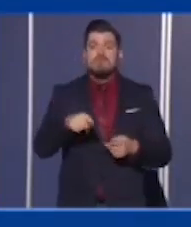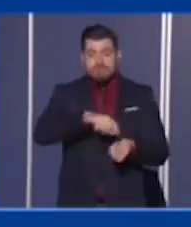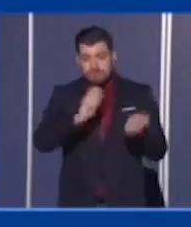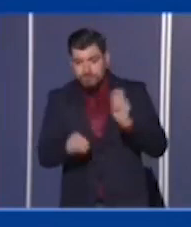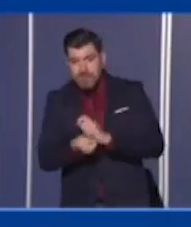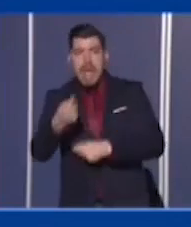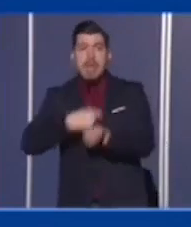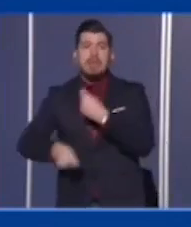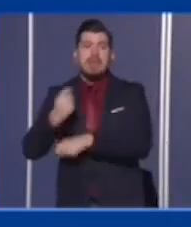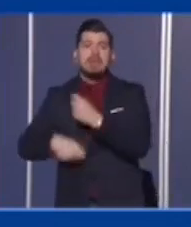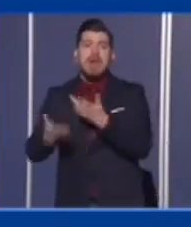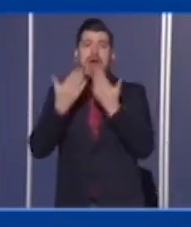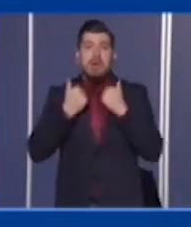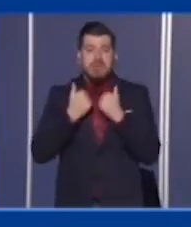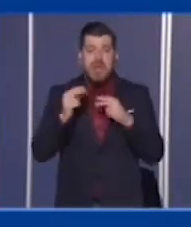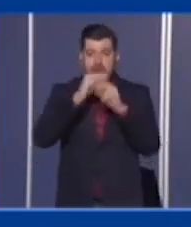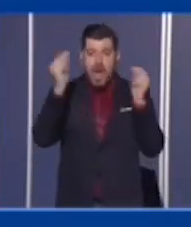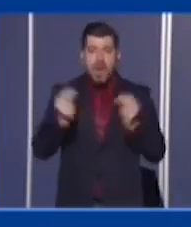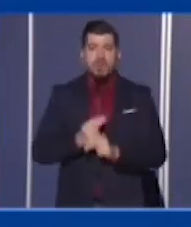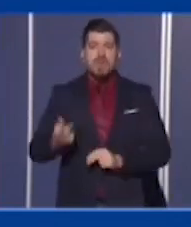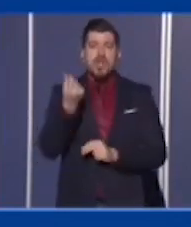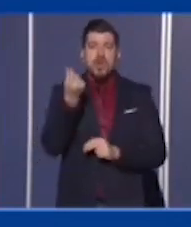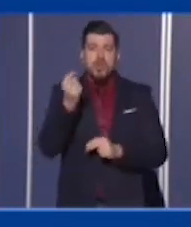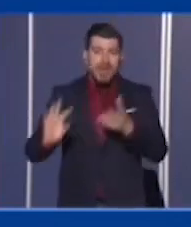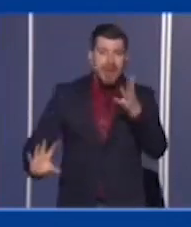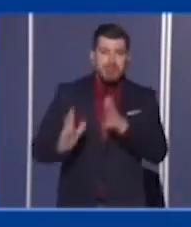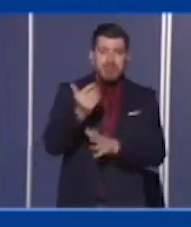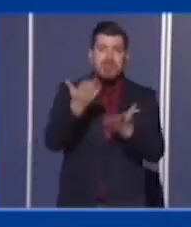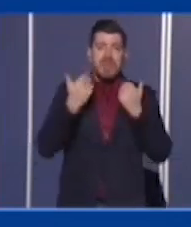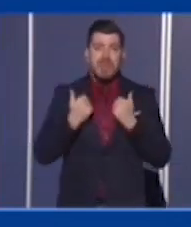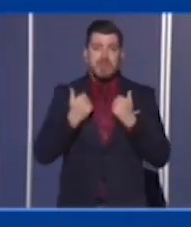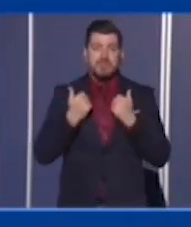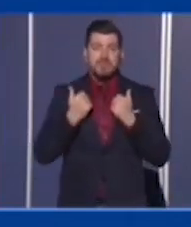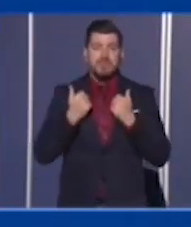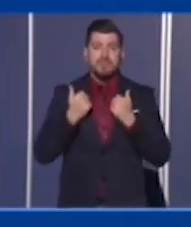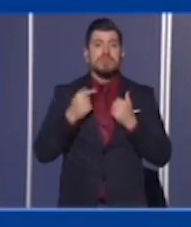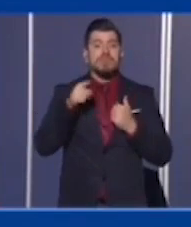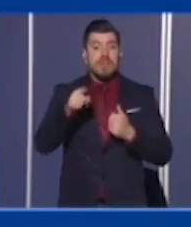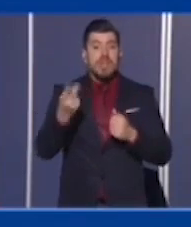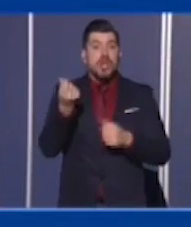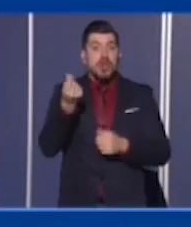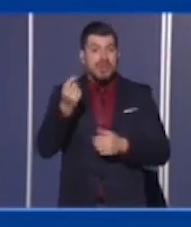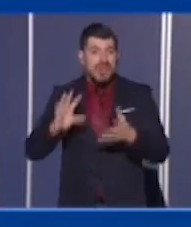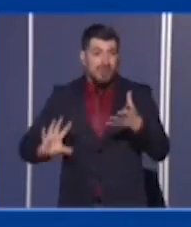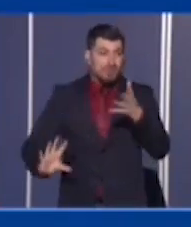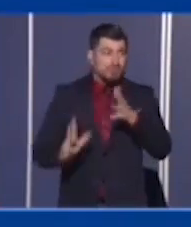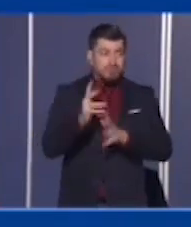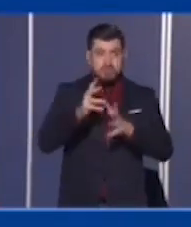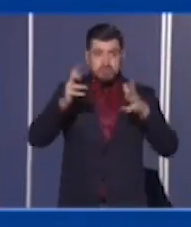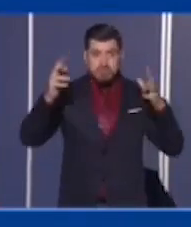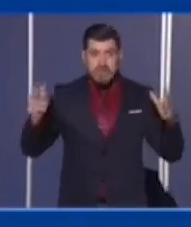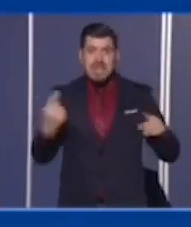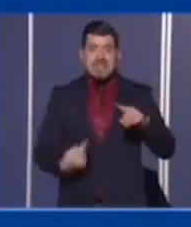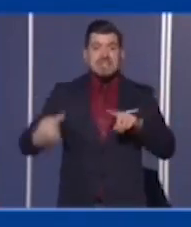δραστηριότητα και άρα σε ανάπτυξη οικονομίας. Η βιώσιμη οικονομική μεγέθυνση και η αναπτυξιακή προοπτική